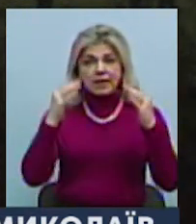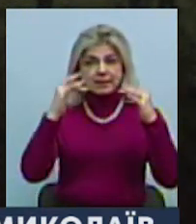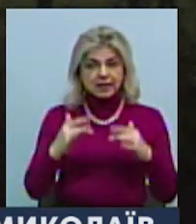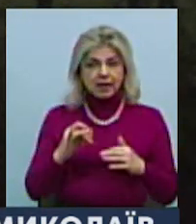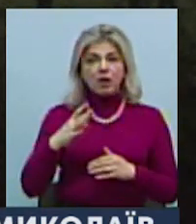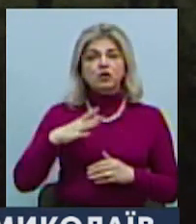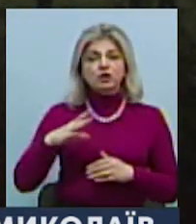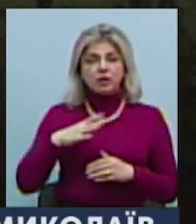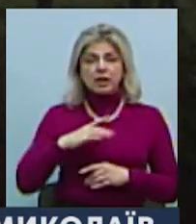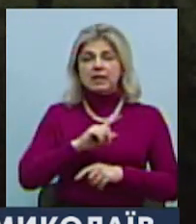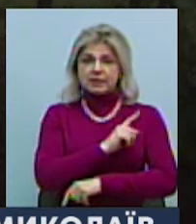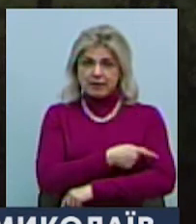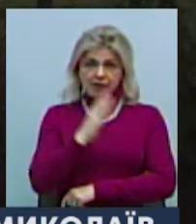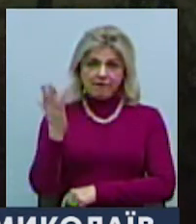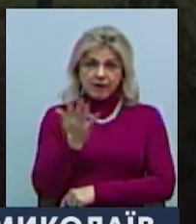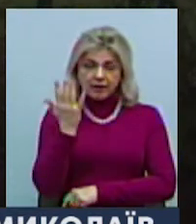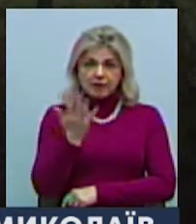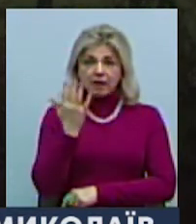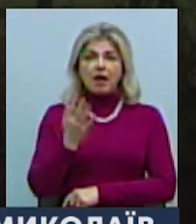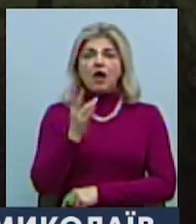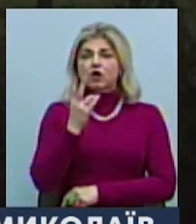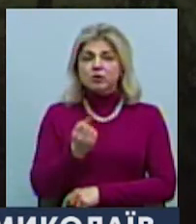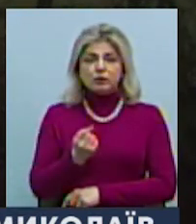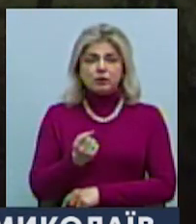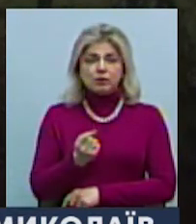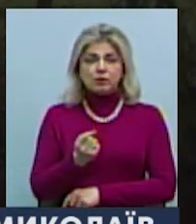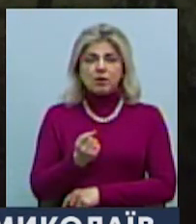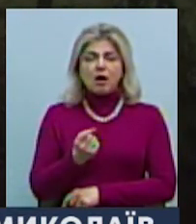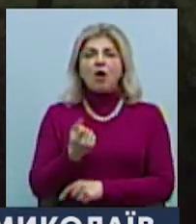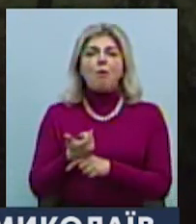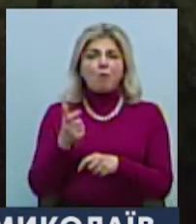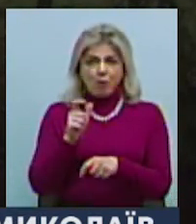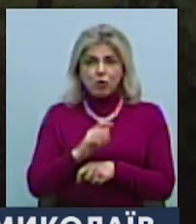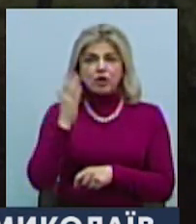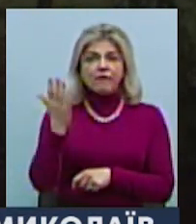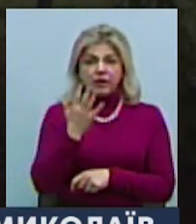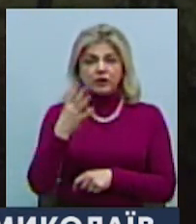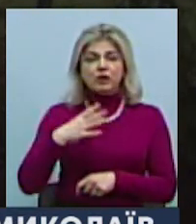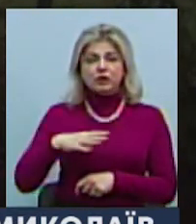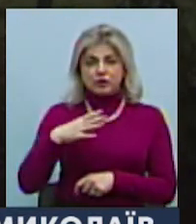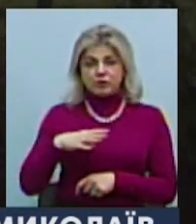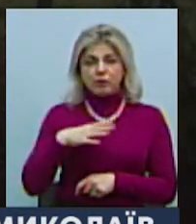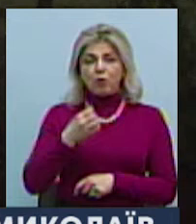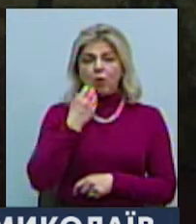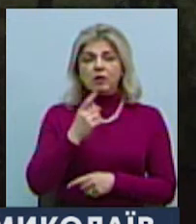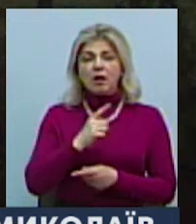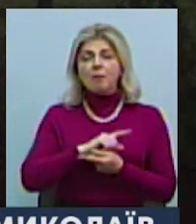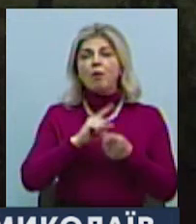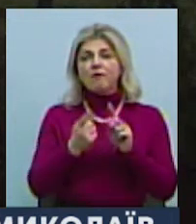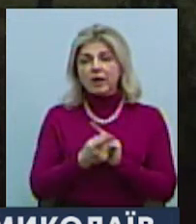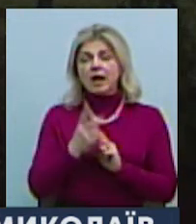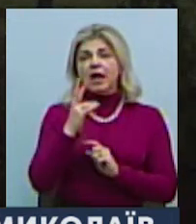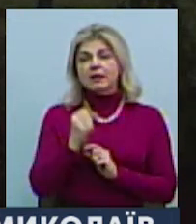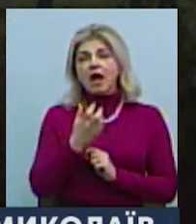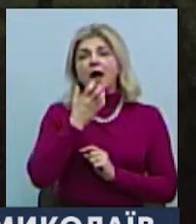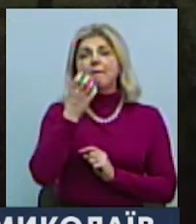на переривчастий вітер. Він ще не досяг свого найбільшого значення. Ми ще очікуємо, коли вітер поверне на північний